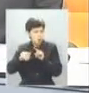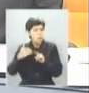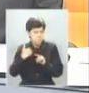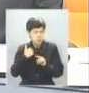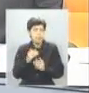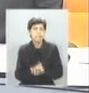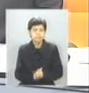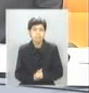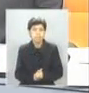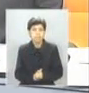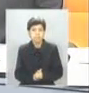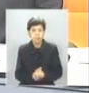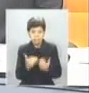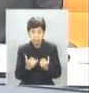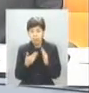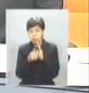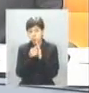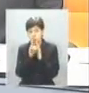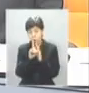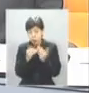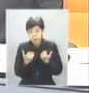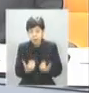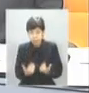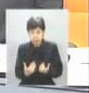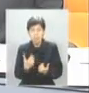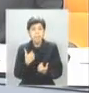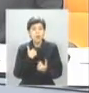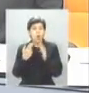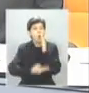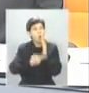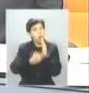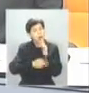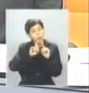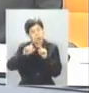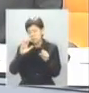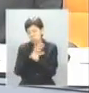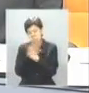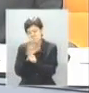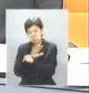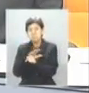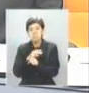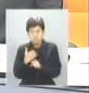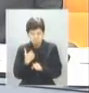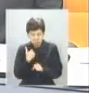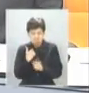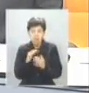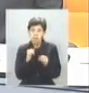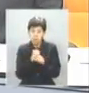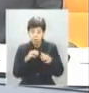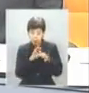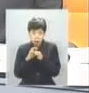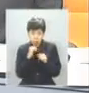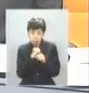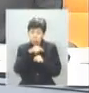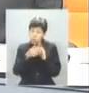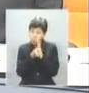ที่นั่นด้วย ค่ะสำหรับที่จังหวัดอุดรธานีในขณะนี้นะคะโรงแรมต่างๆนั้นเต็มหมดแล้วนะคะซึ่งหน่วยงานที่เกี่ยวข้องในพื้น